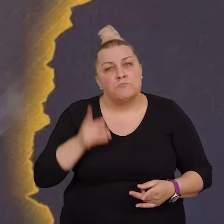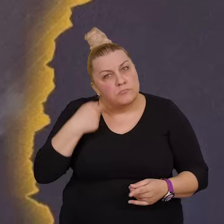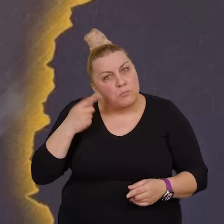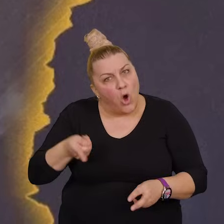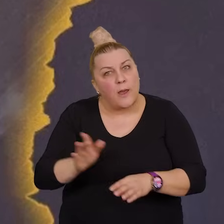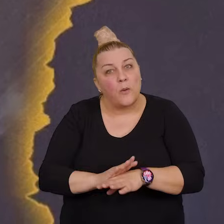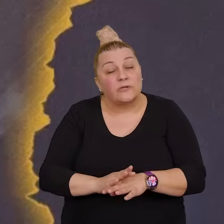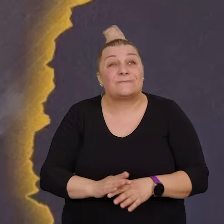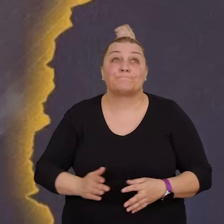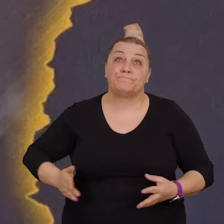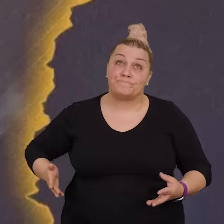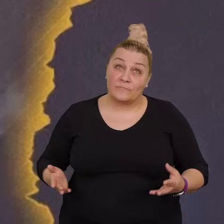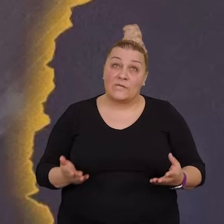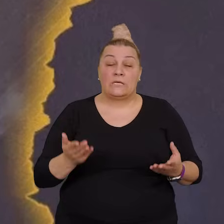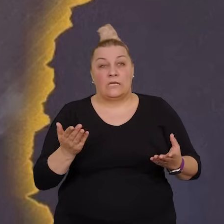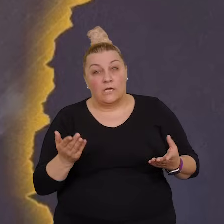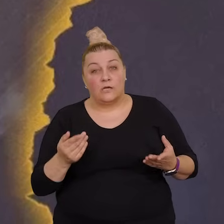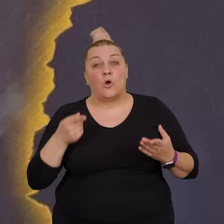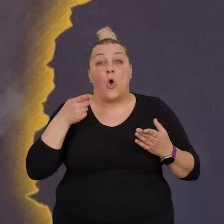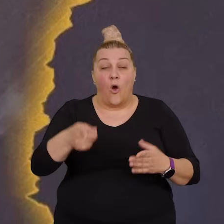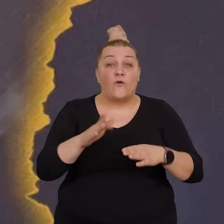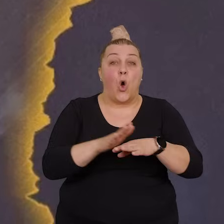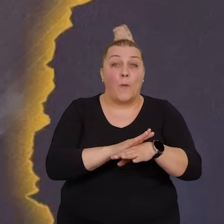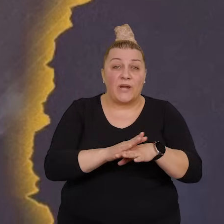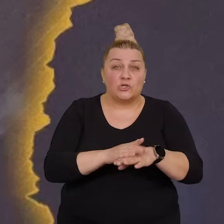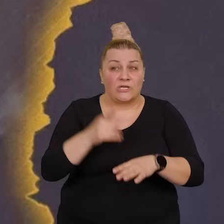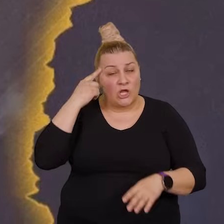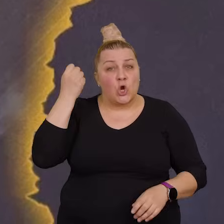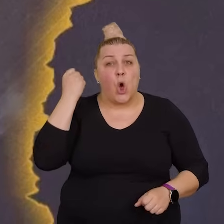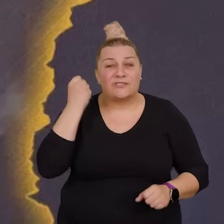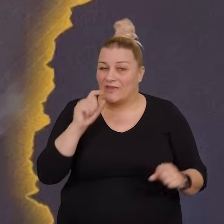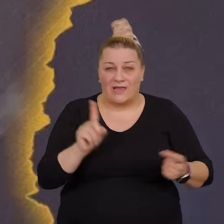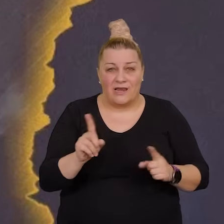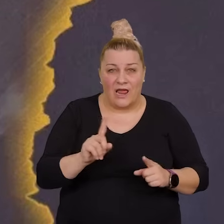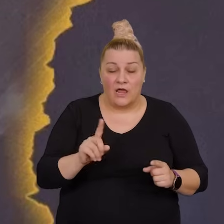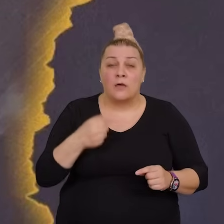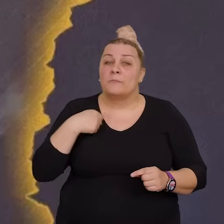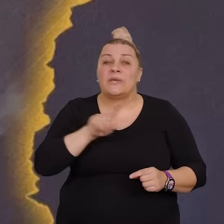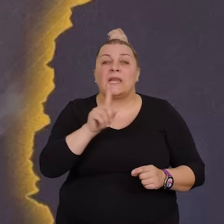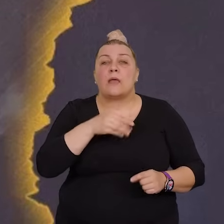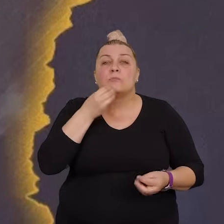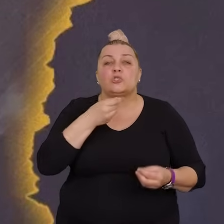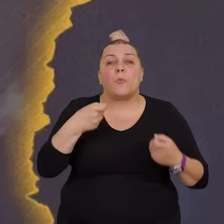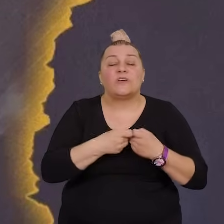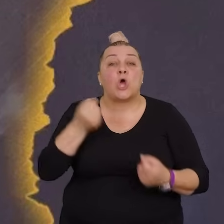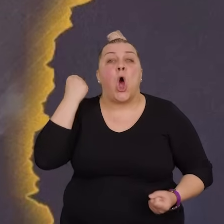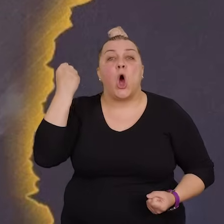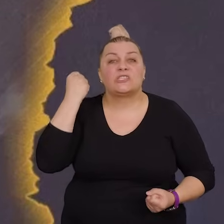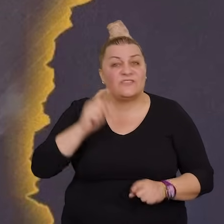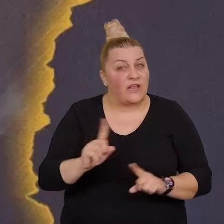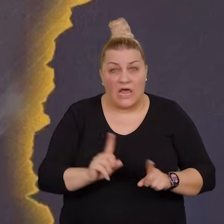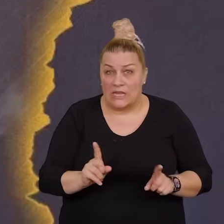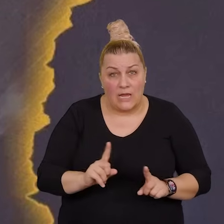opraštanje ovo o kojem ja govorim ovdje značilo osvetu, onda bi to bilo loše. Ovdje nitko ne govori o osveti u tih ljudi. Ja sam uzeo